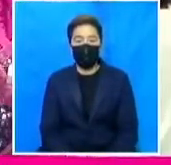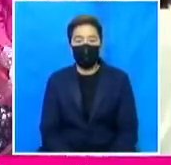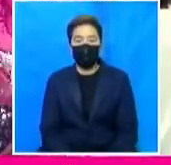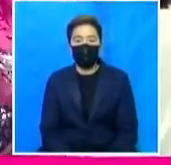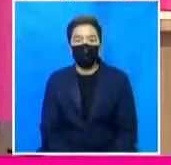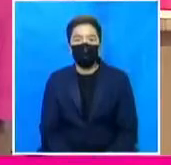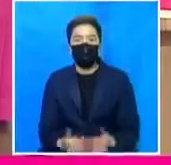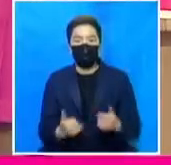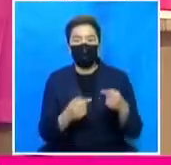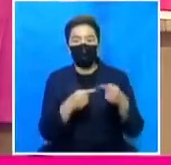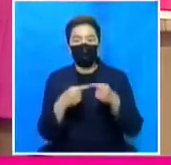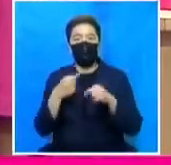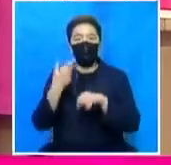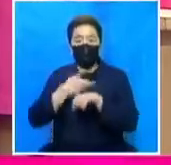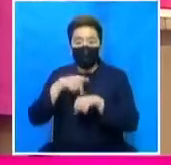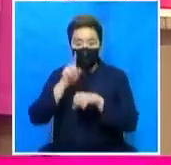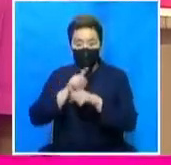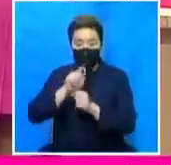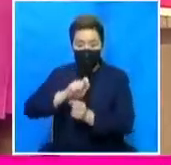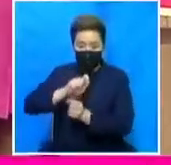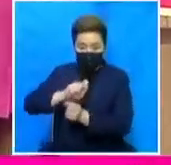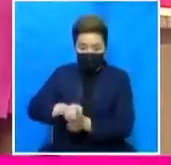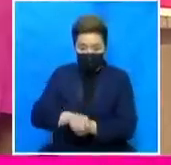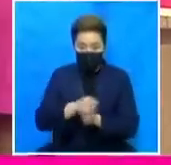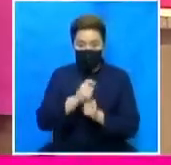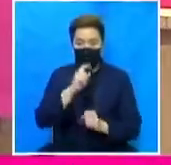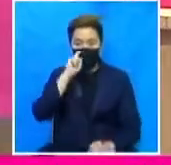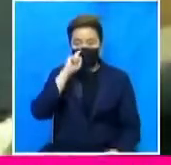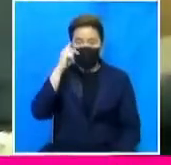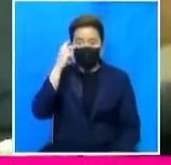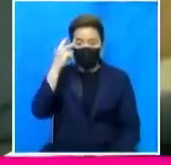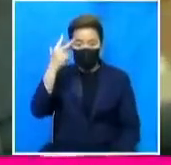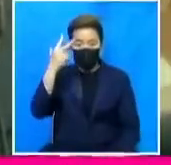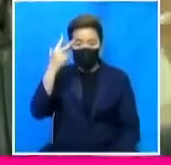ต่อไปประธานกรรมการสุ่มตักลูกบอลครั้งที่3